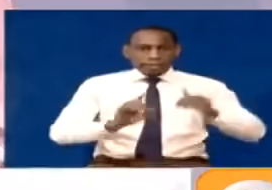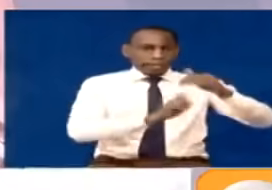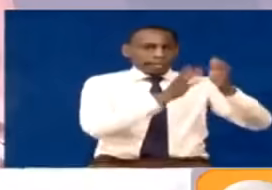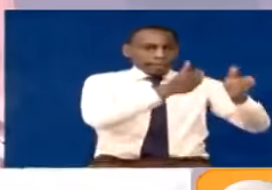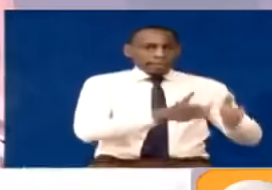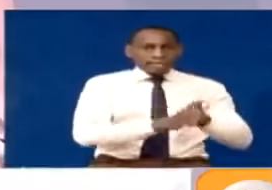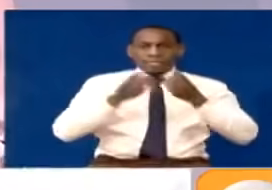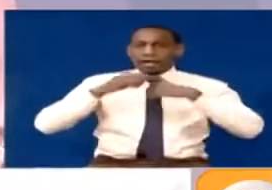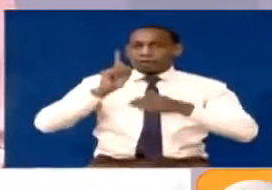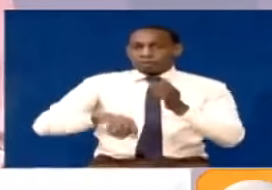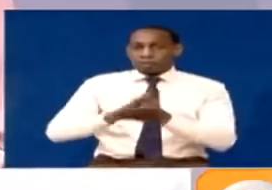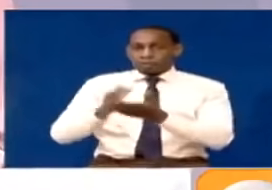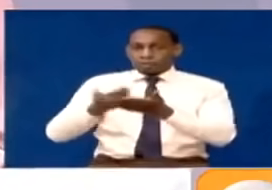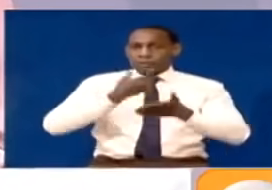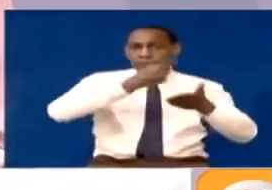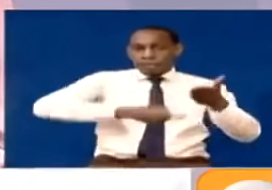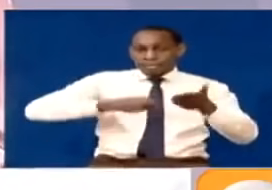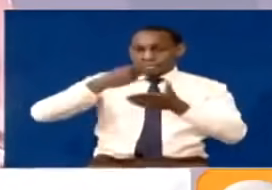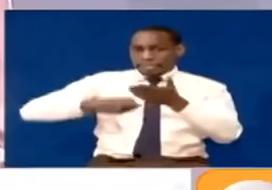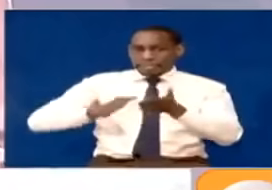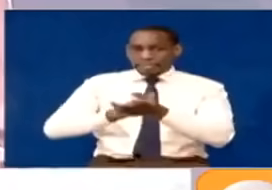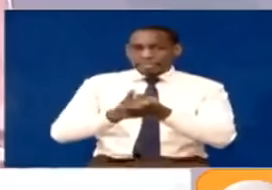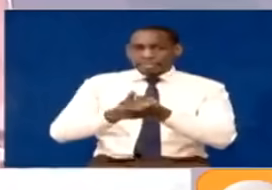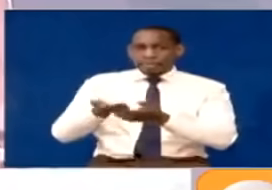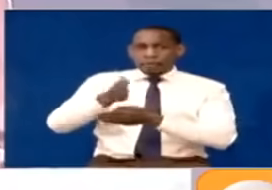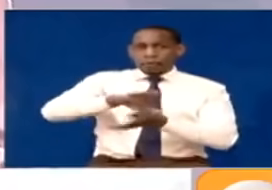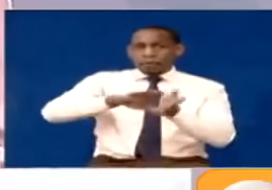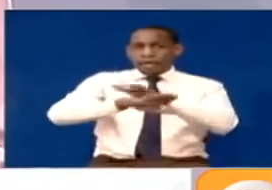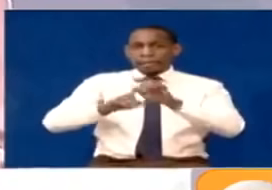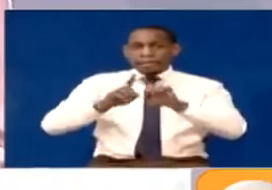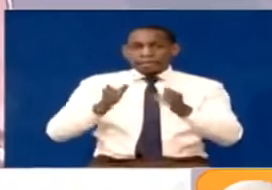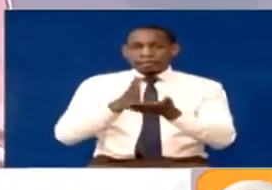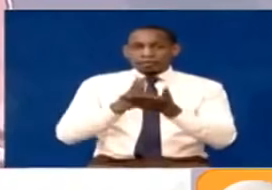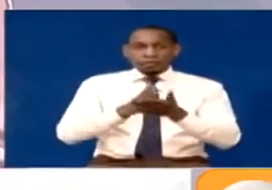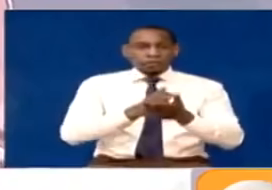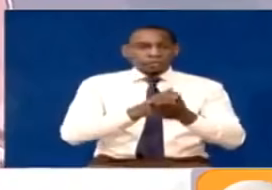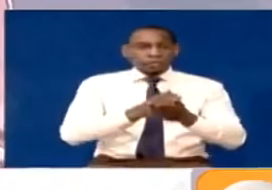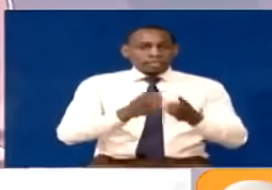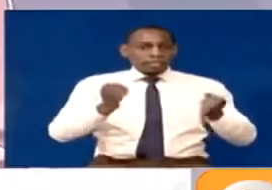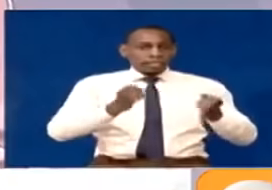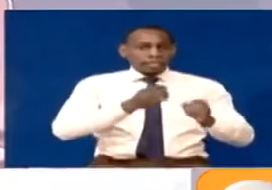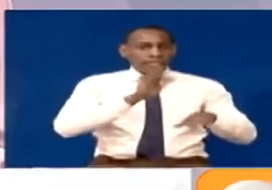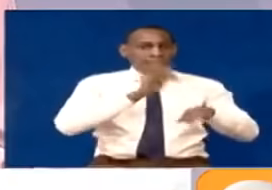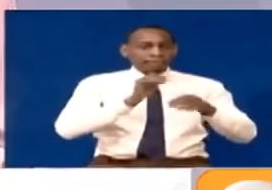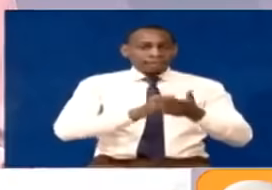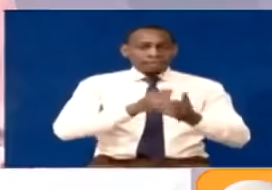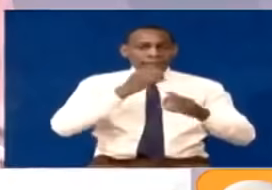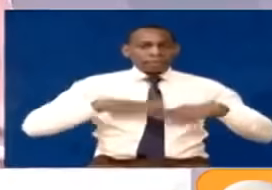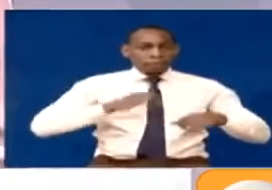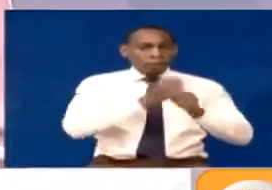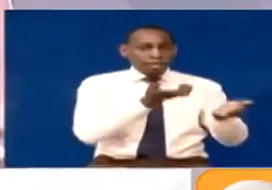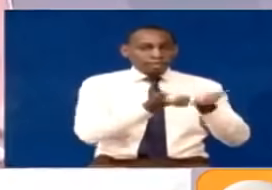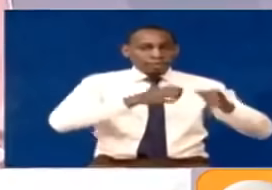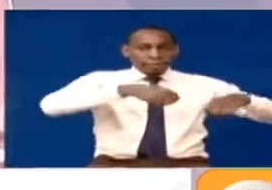Waziri Yattani akitangaza kuondolewa kwa ushuru wa napi za kisasa. Hata hivyo, imekuwa pigo kwa wanaofanya biashara za vipuri vya